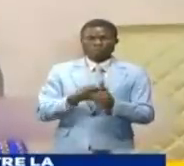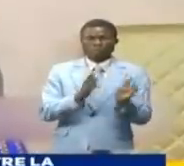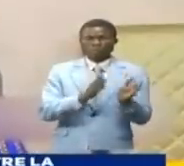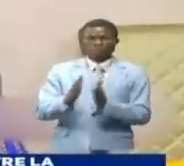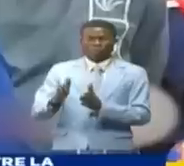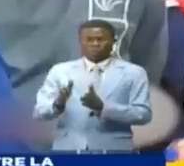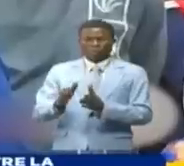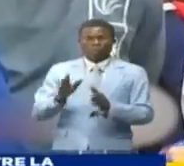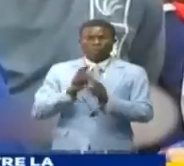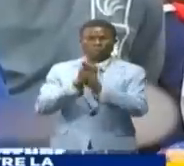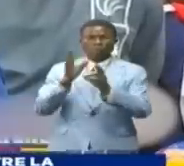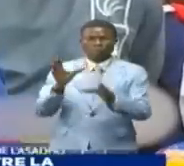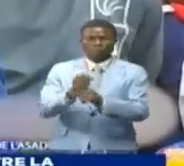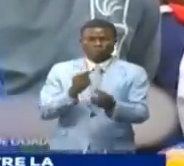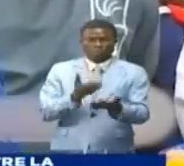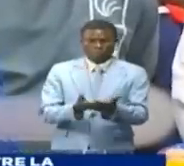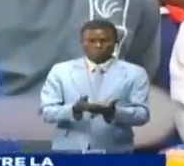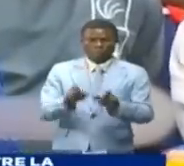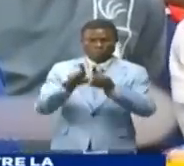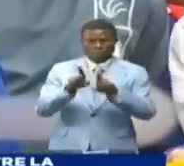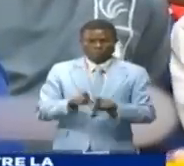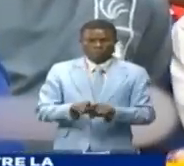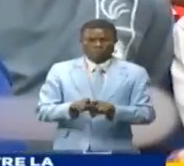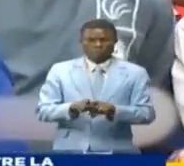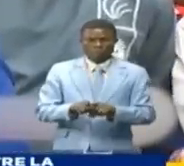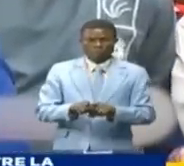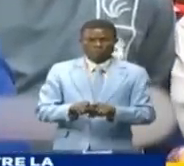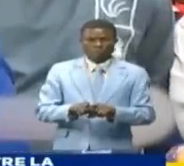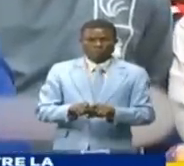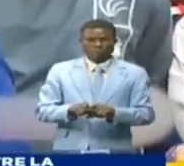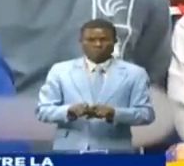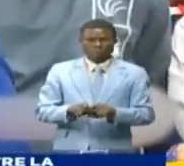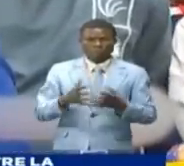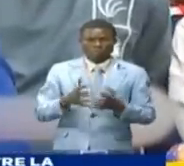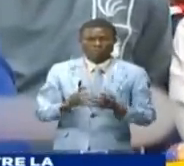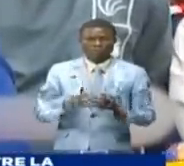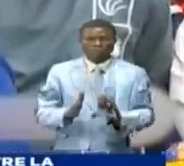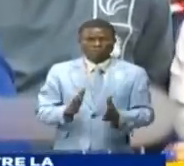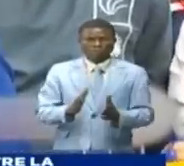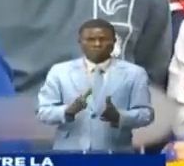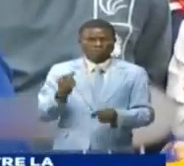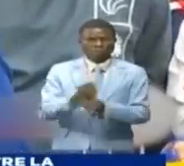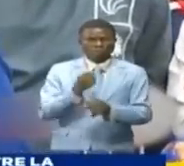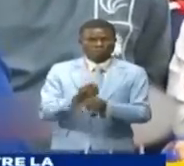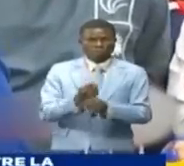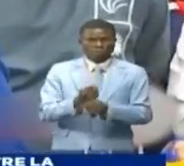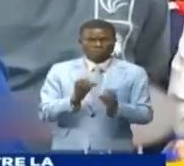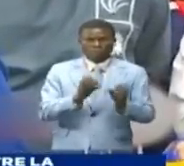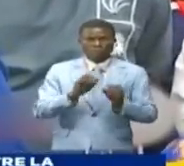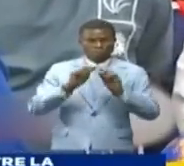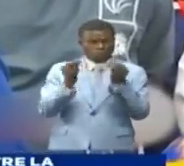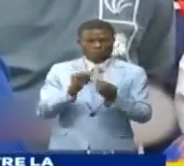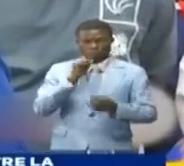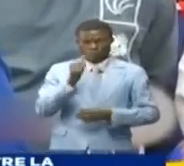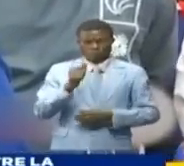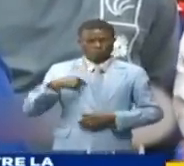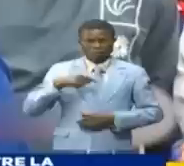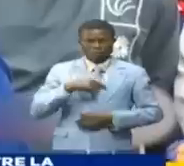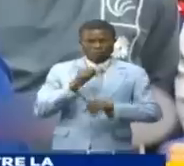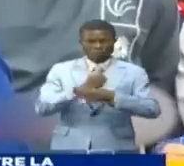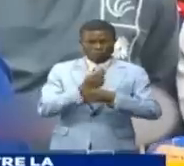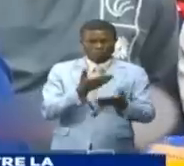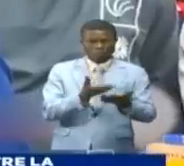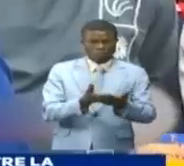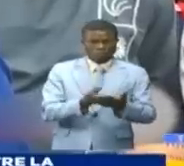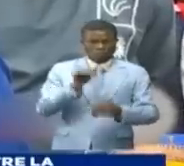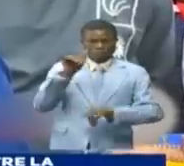cette restitution, mais en même temps aussi, les partenariats n'ont pas fonctionné sans organes. Nous mettrons en place